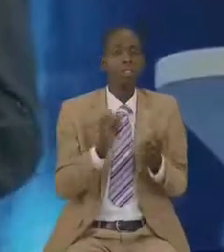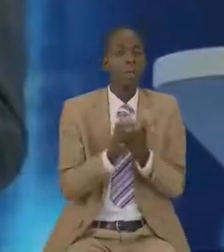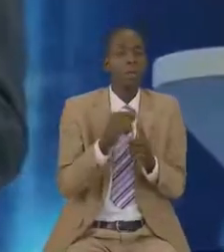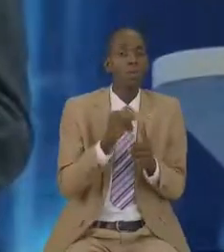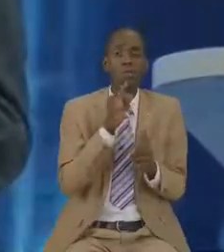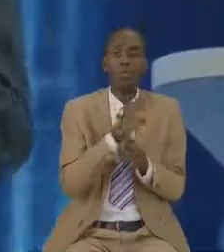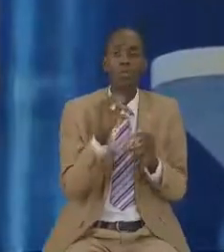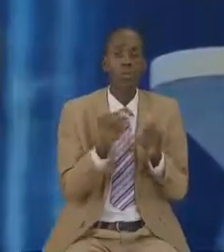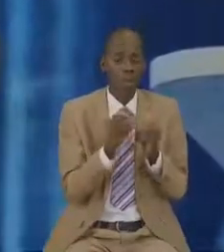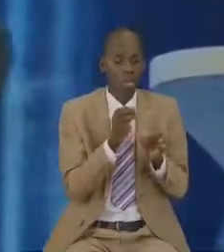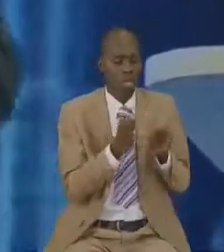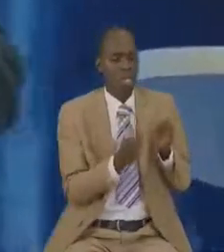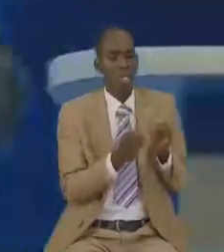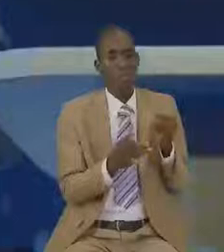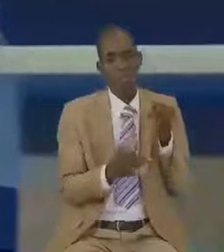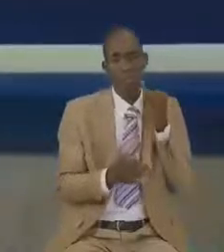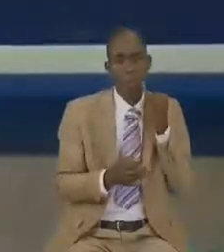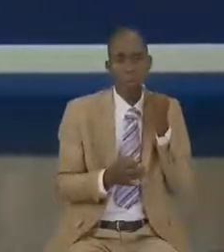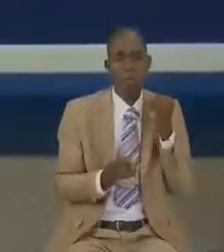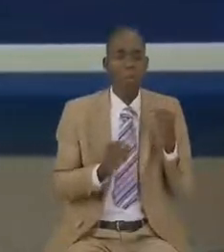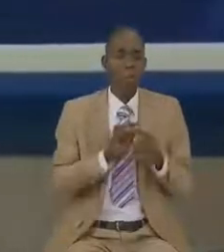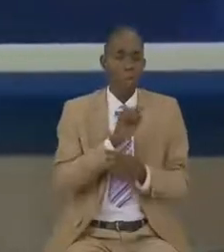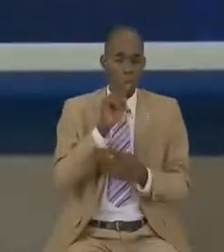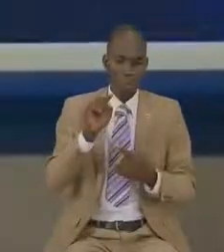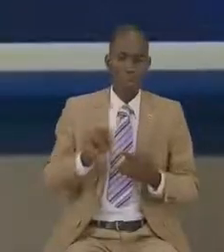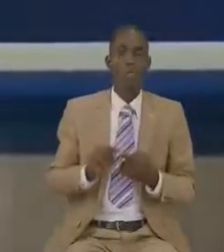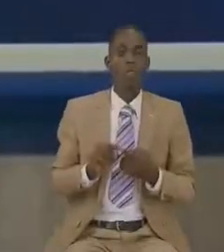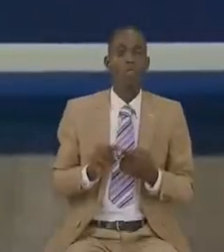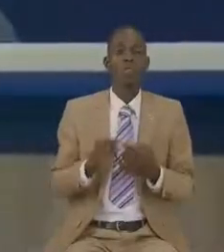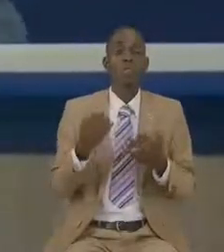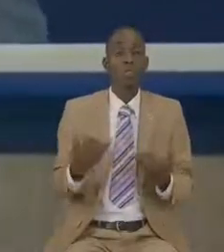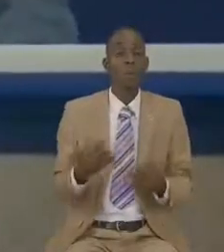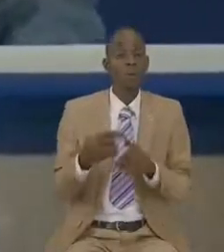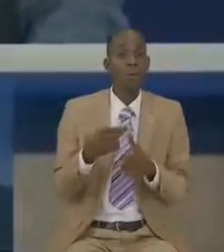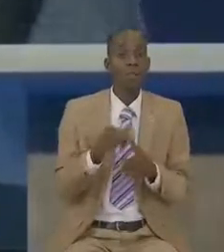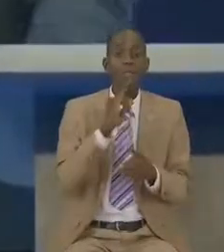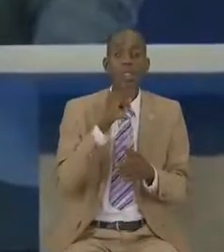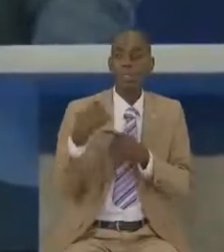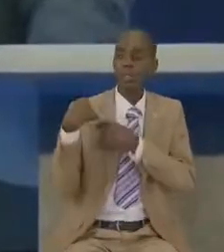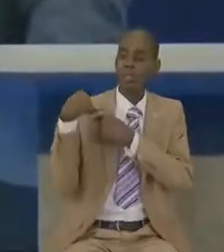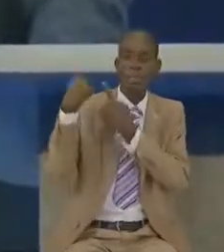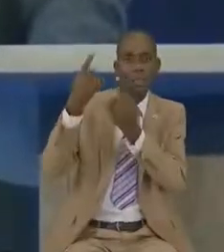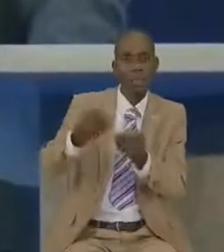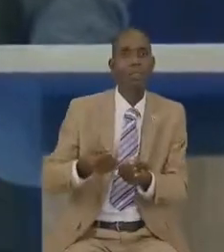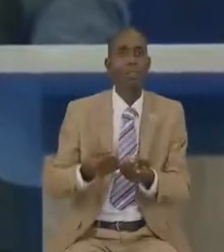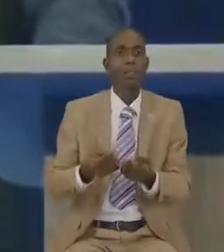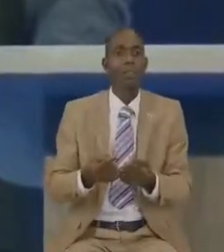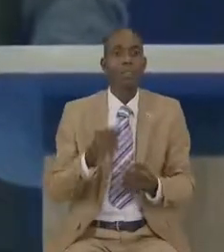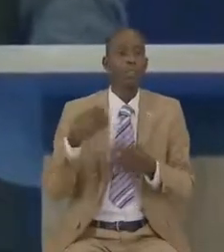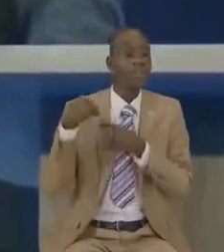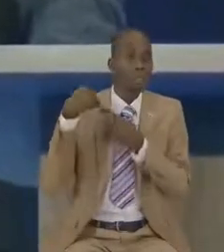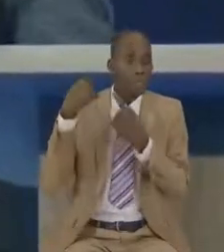quand. Le mot est de, puisque le Fils m'a